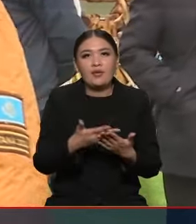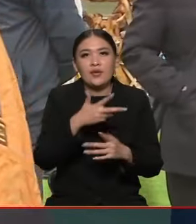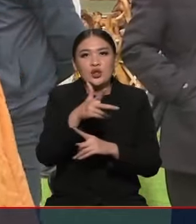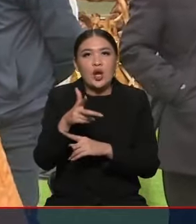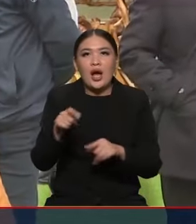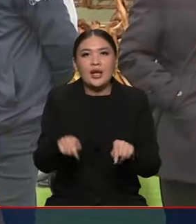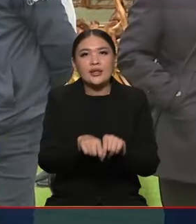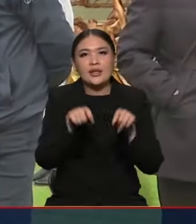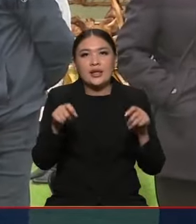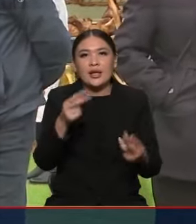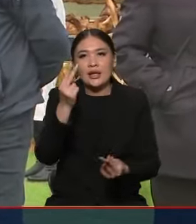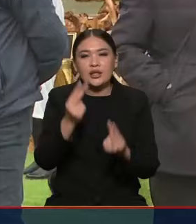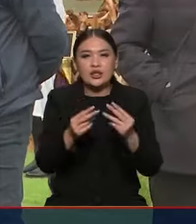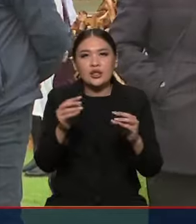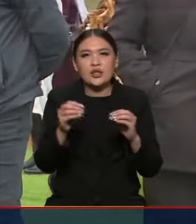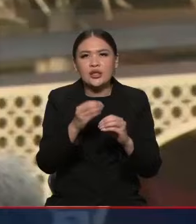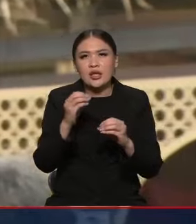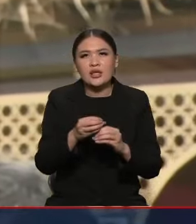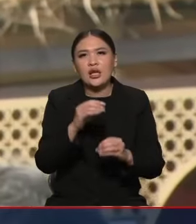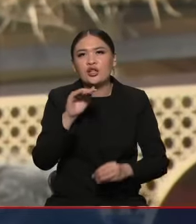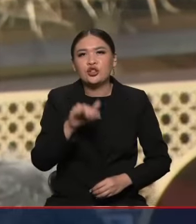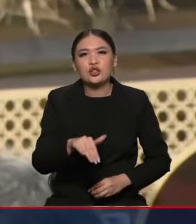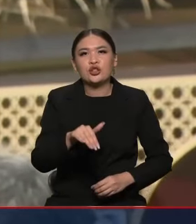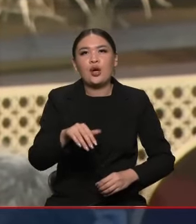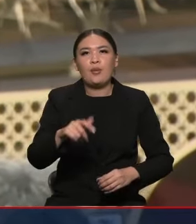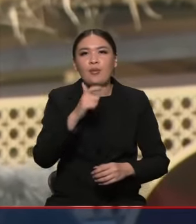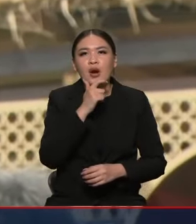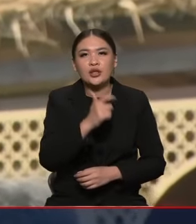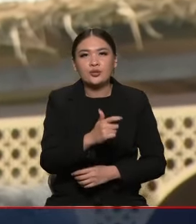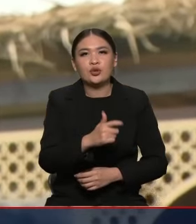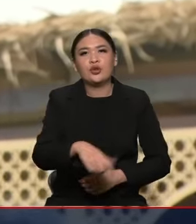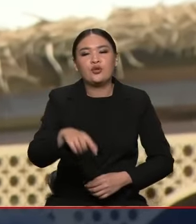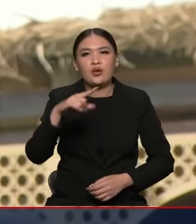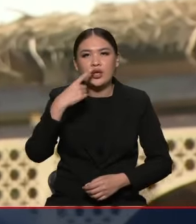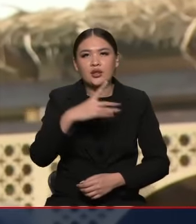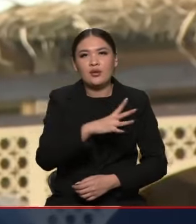видеоцеремония открытия игр набрало десятки тысяч просмотров, подчеркнул блогер.